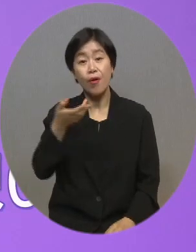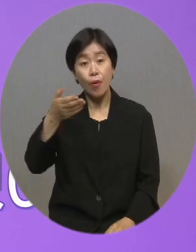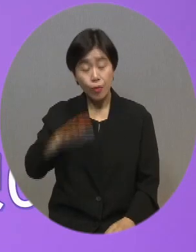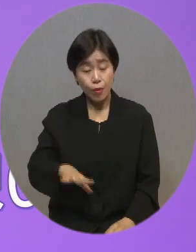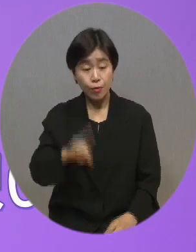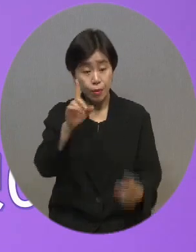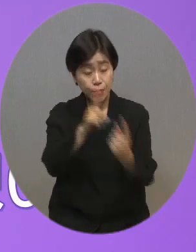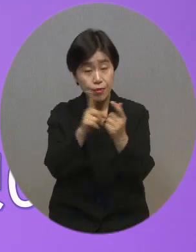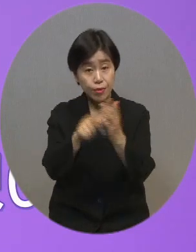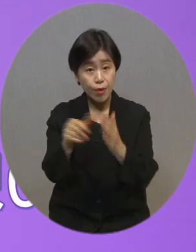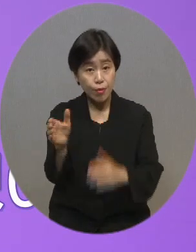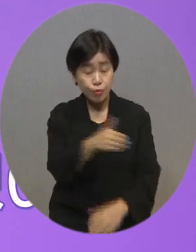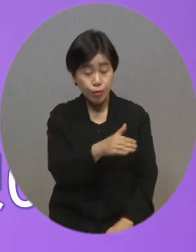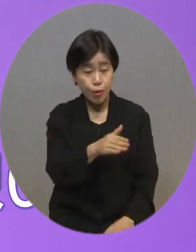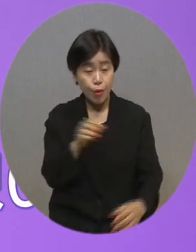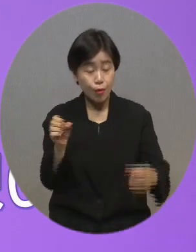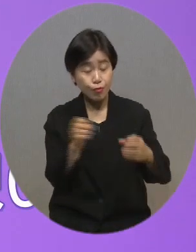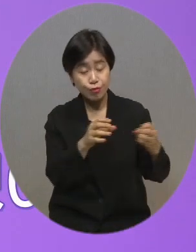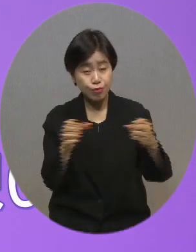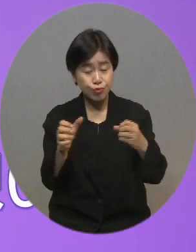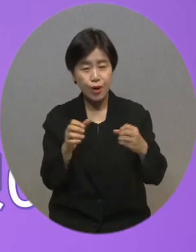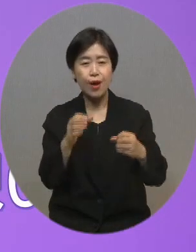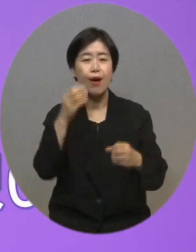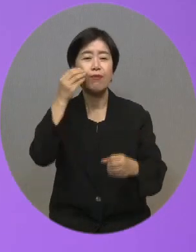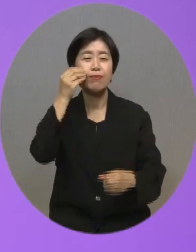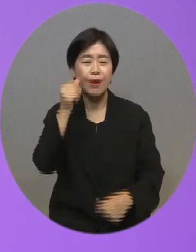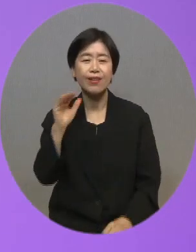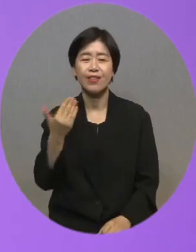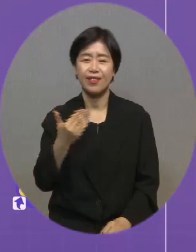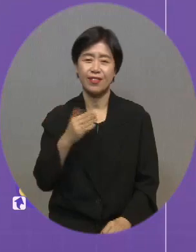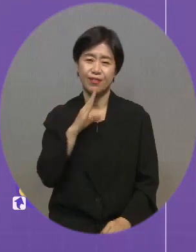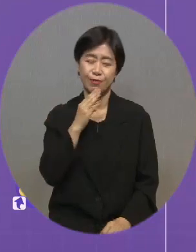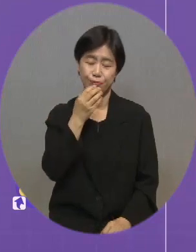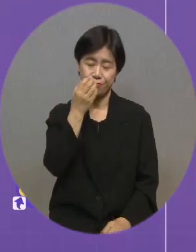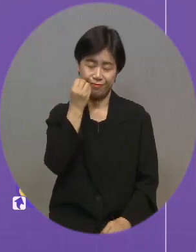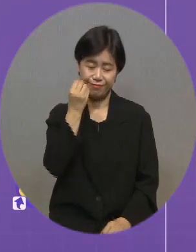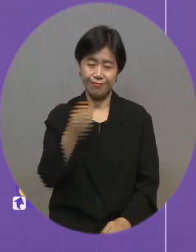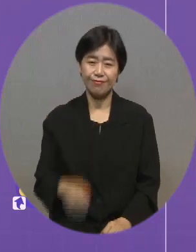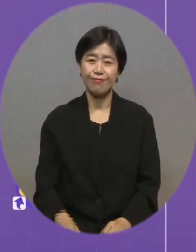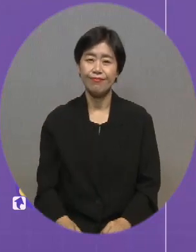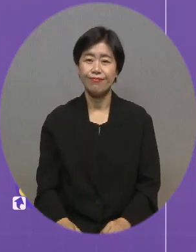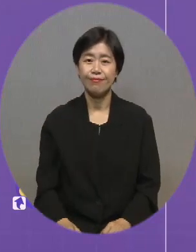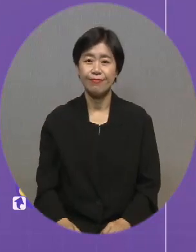수 있었던 것 자체가 좀 많이 신기했었던 것 같아요. 예.